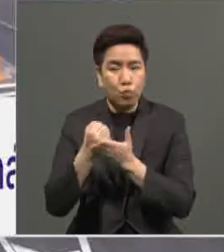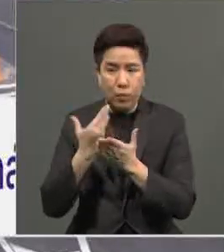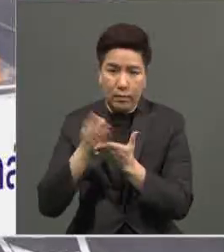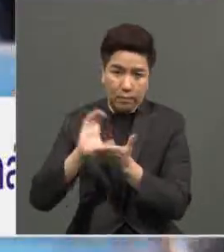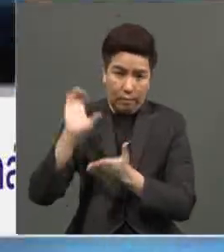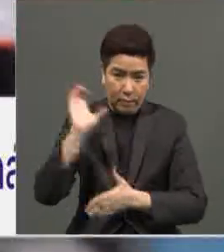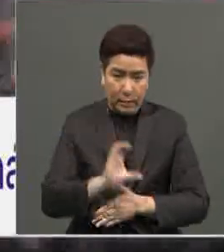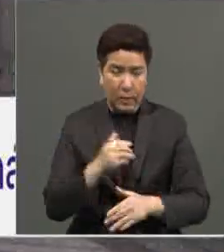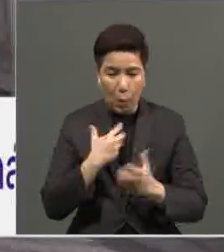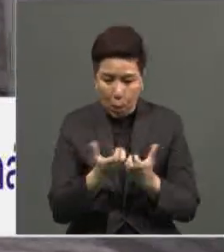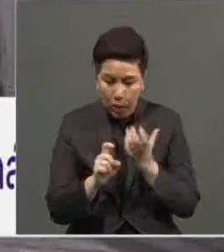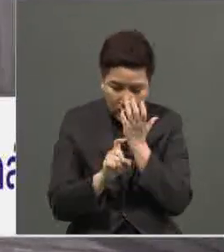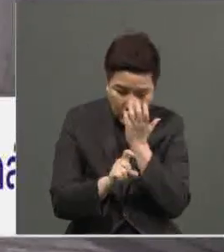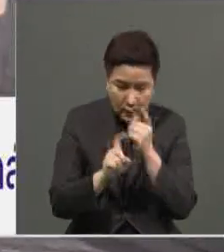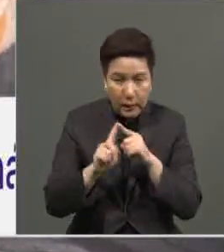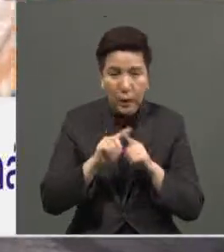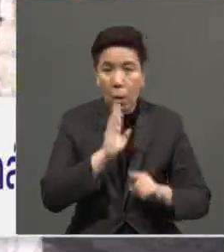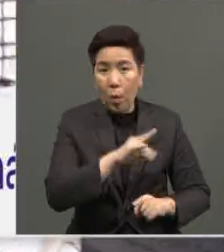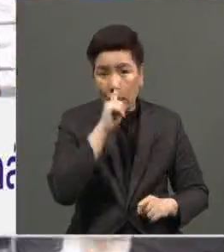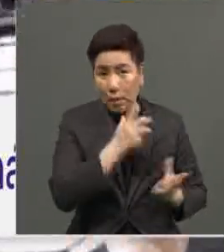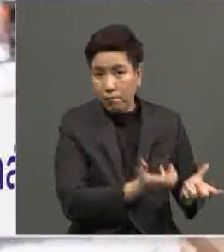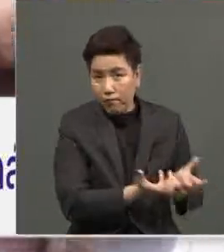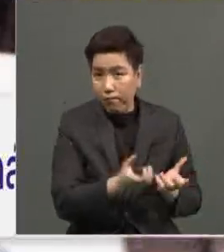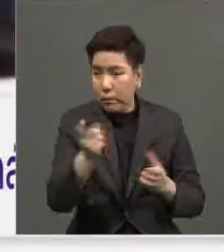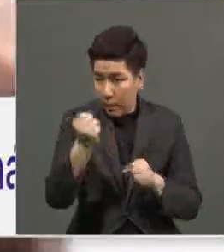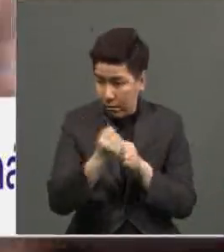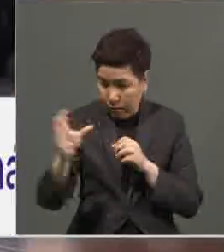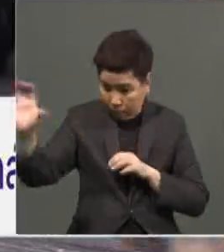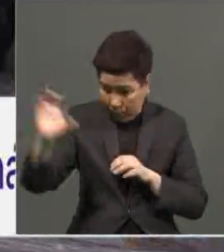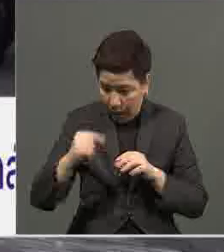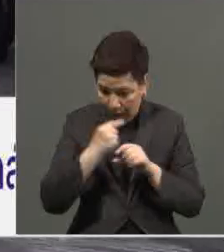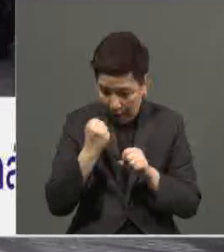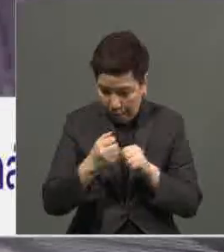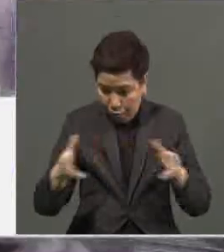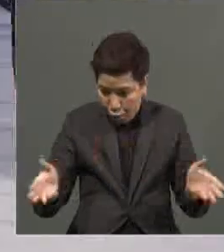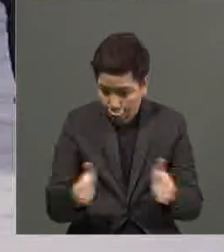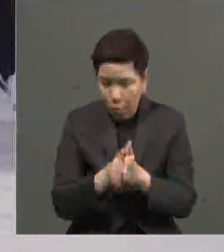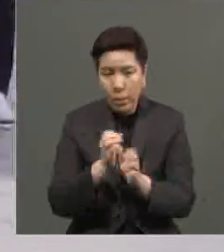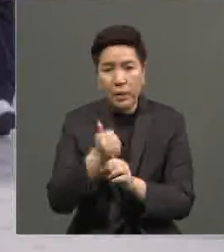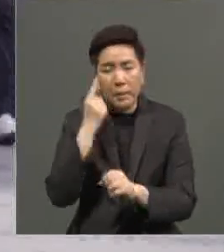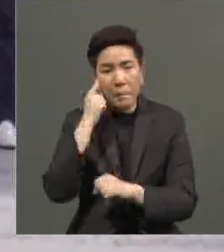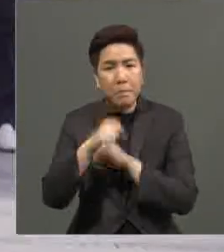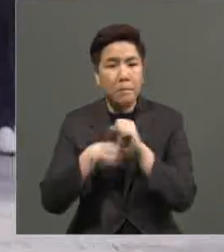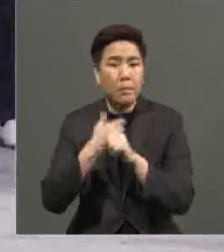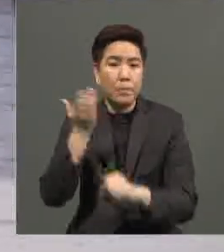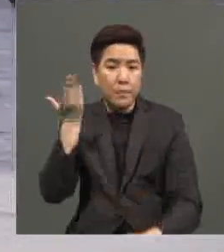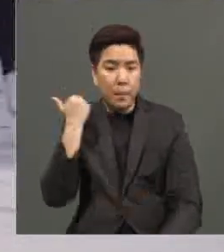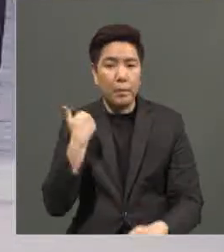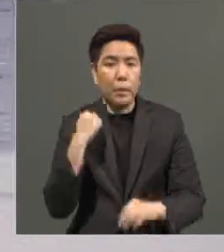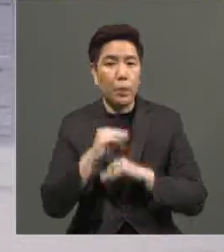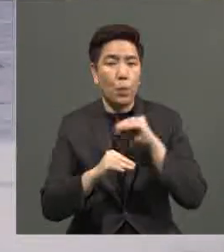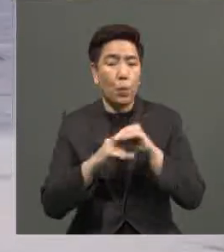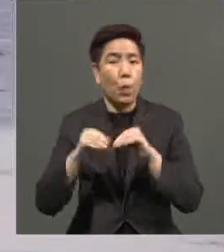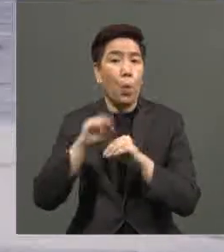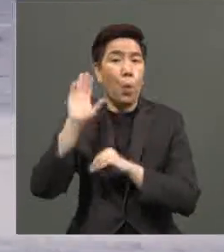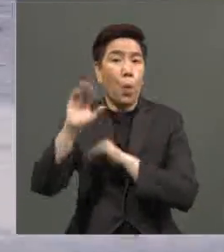สัดส่วนการใช้ชิ้นส่วนจากวัตถุดิบจากผู้ผลิตในประเทศด้วยทั้งนี้ครับในปี 2566ที่ผ่านมามีโครงการจาก